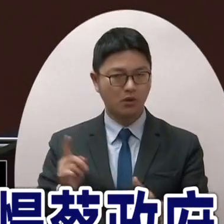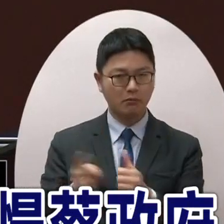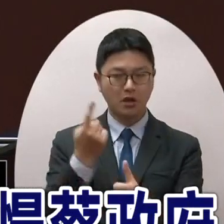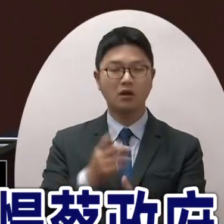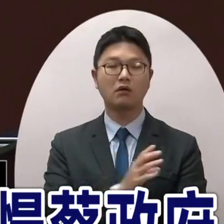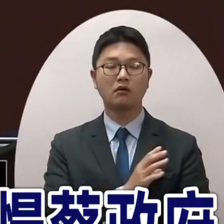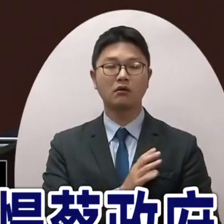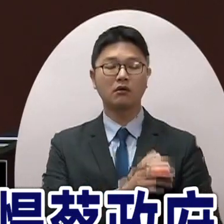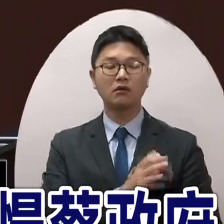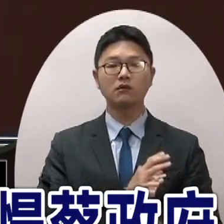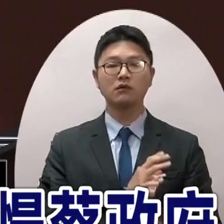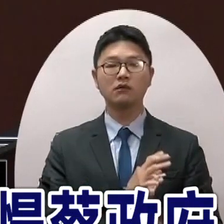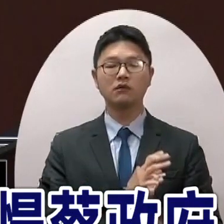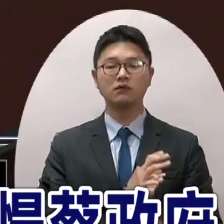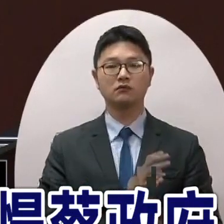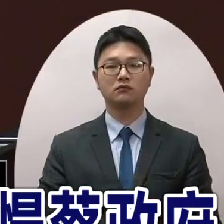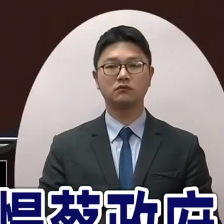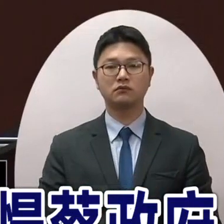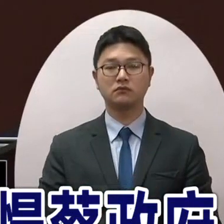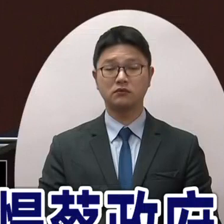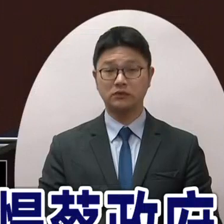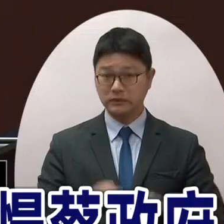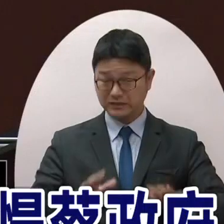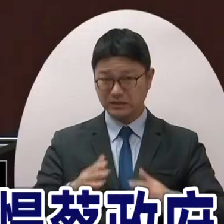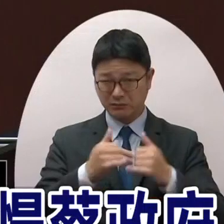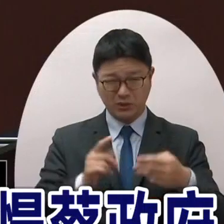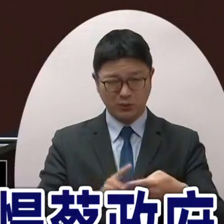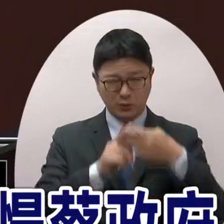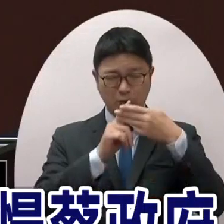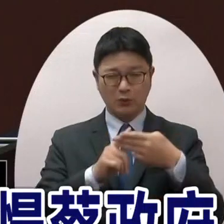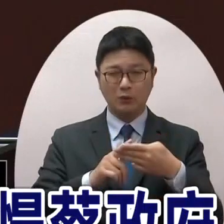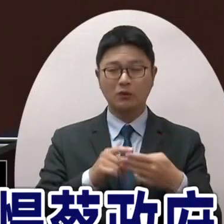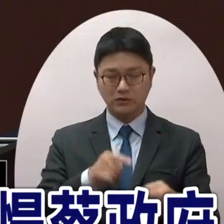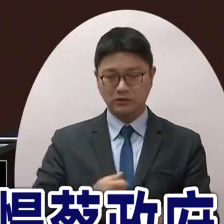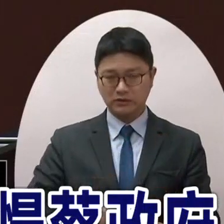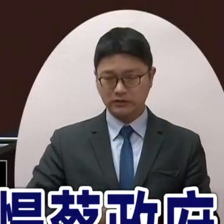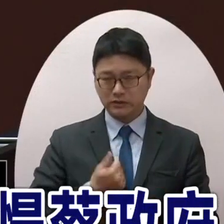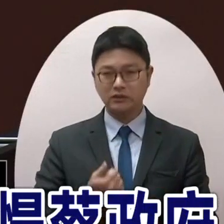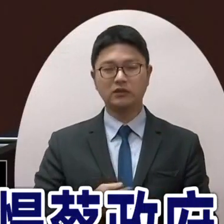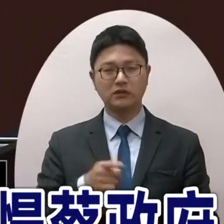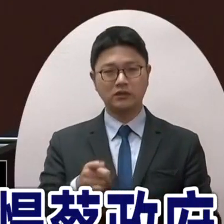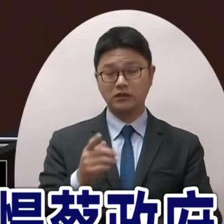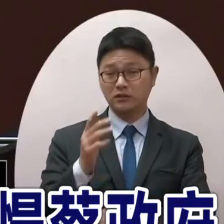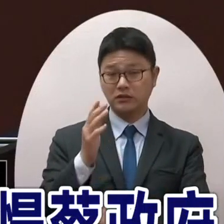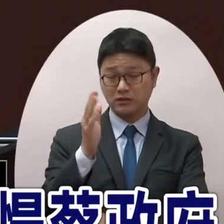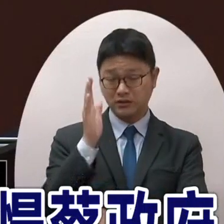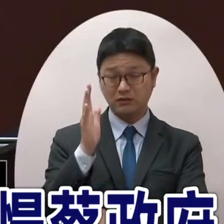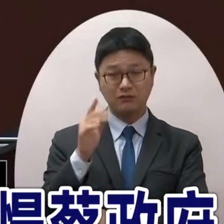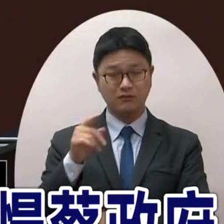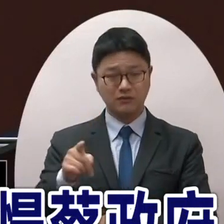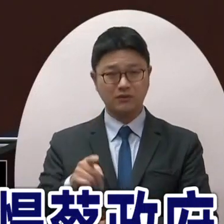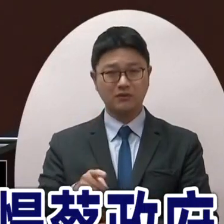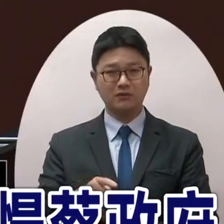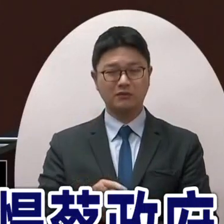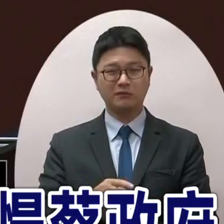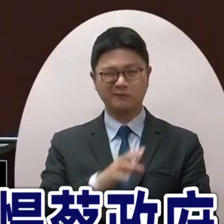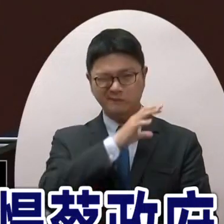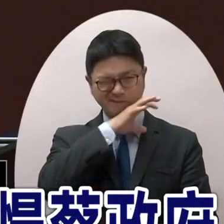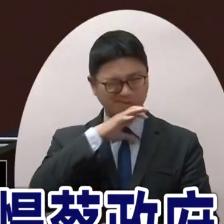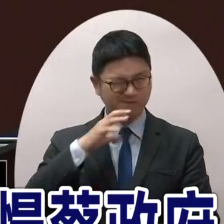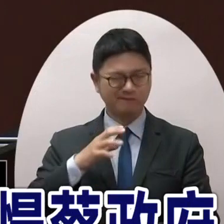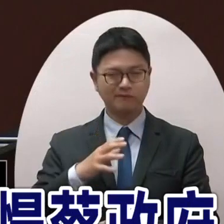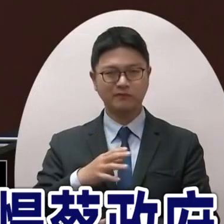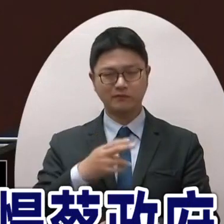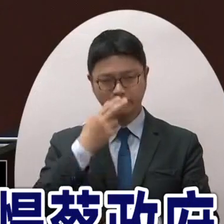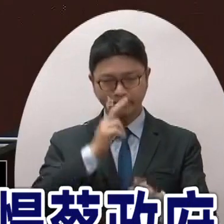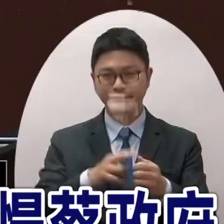许我们好不容易得来的民主自由让这个傲慢的民进党政府摧毁。